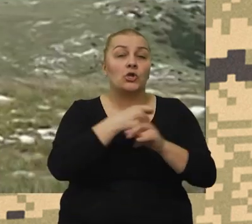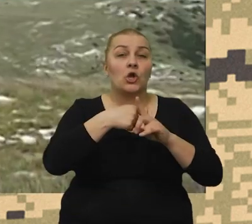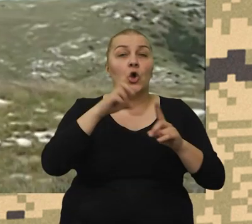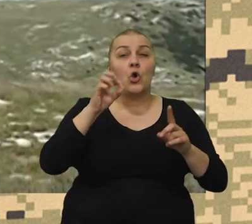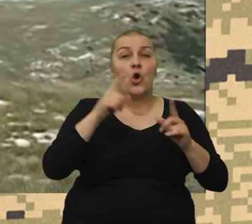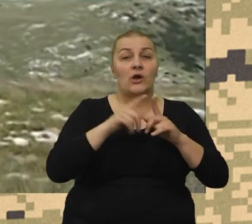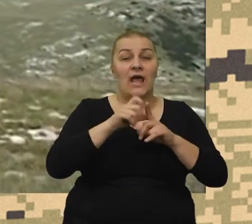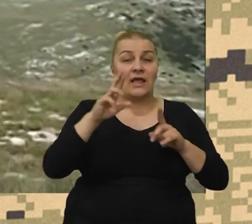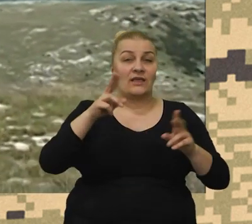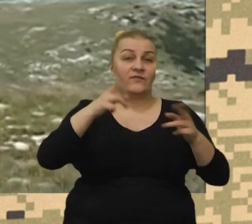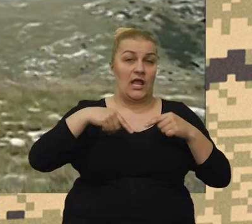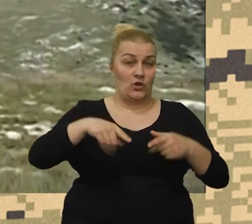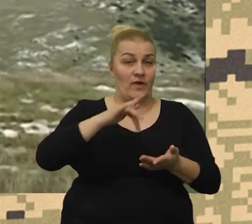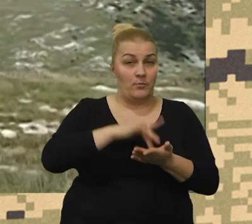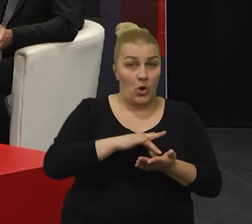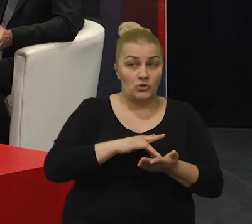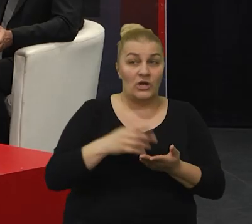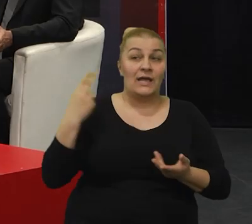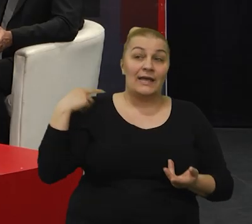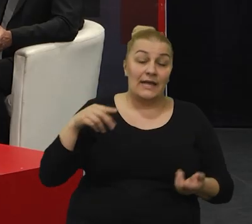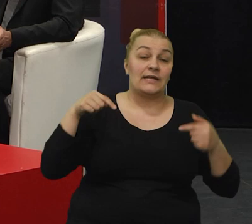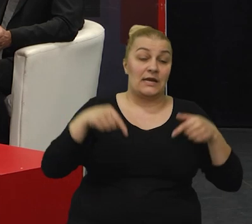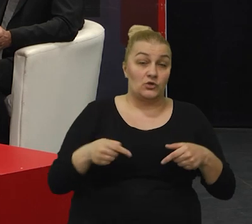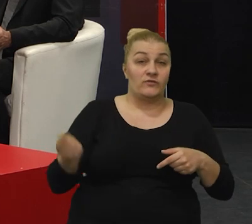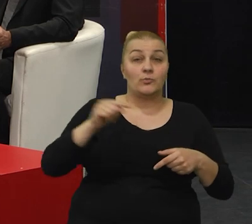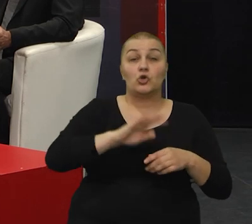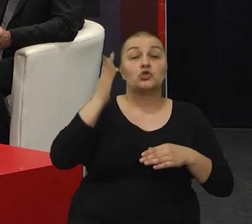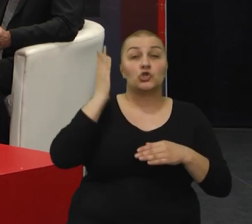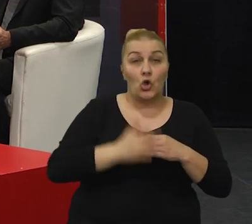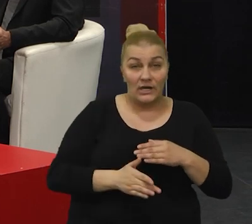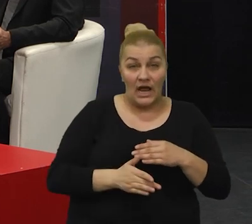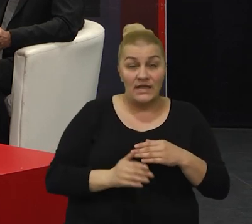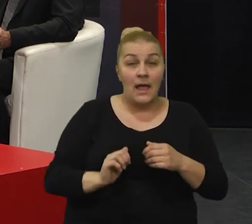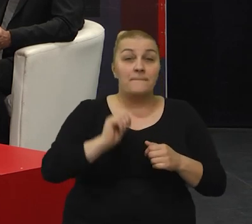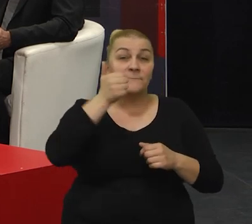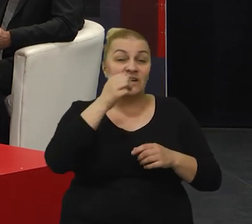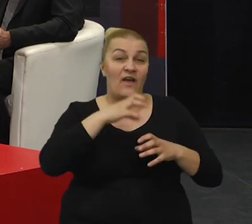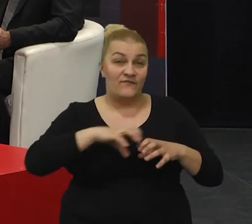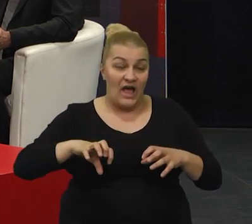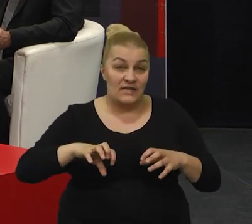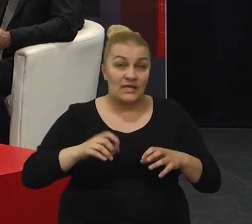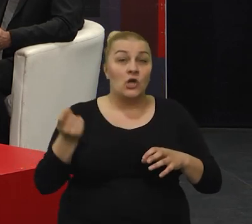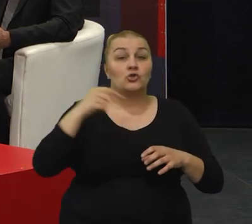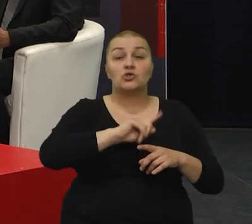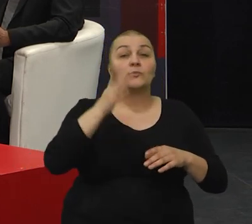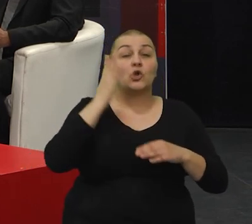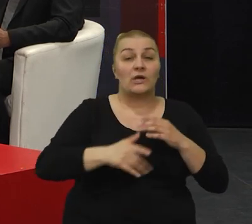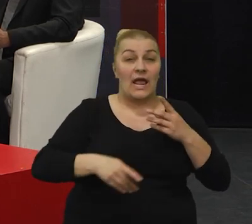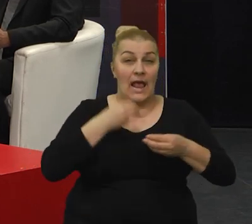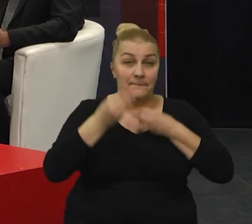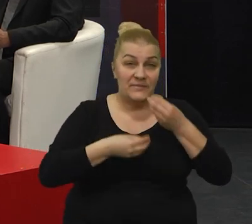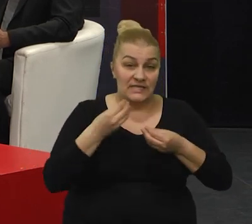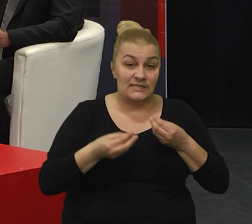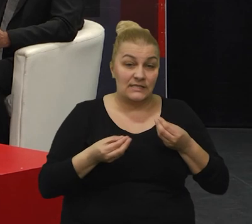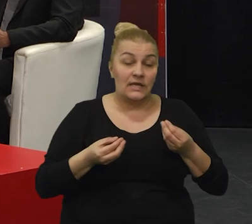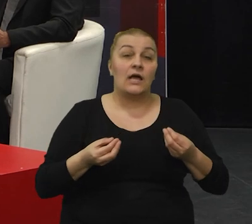Korado vratio taj položaj. Evo generale, s ovim smo došli do kraja prve faze, došli smo i do kraja